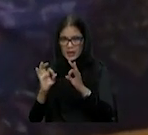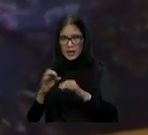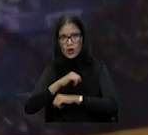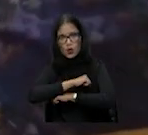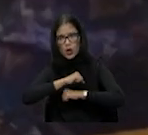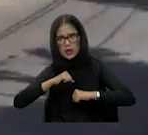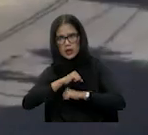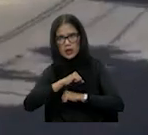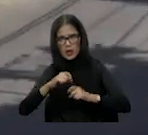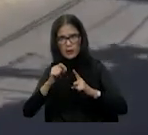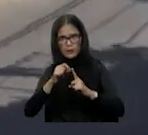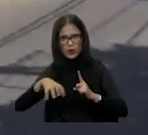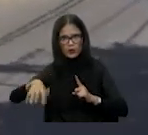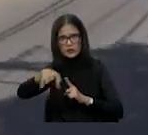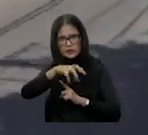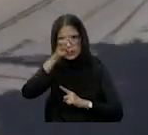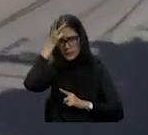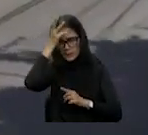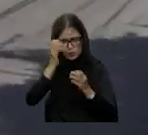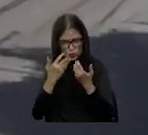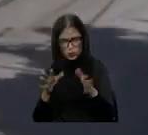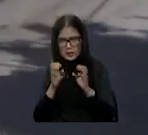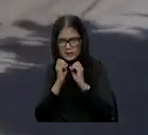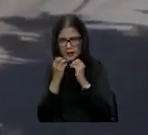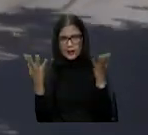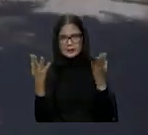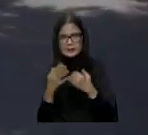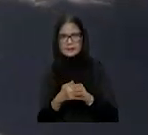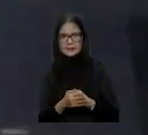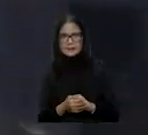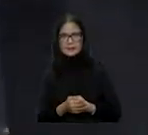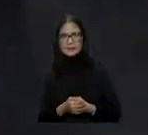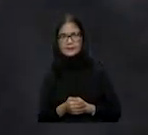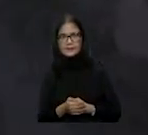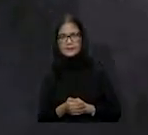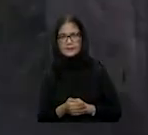Provinsi Bali. Dari Denpasar, Bali, Indira Ari, iNews melaporkan.